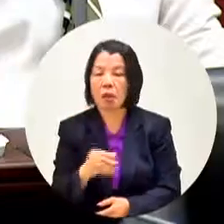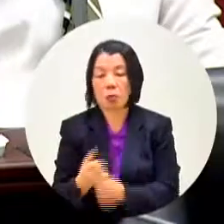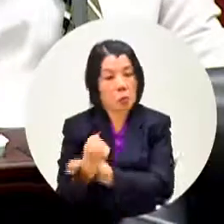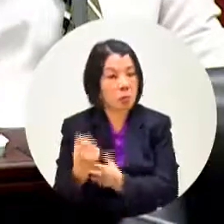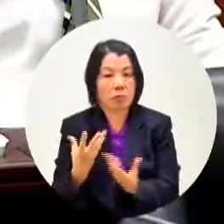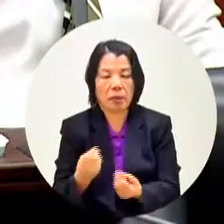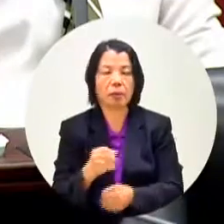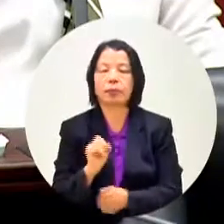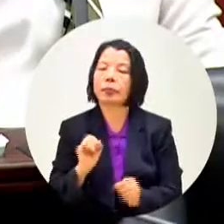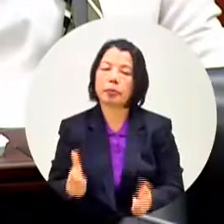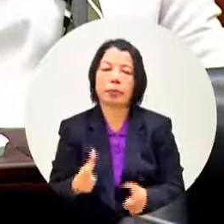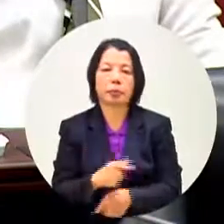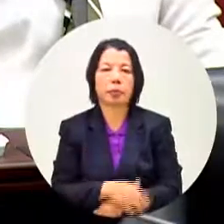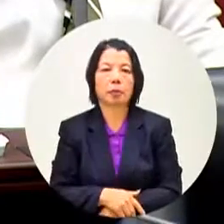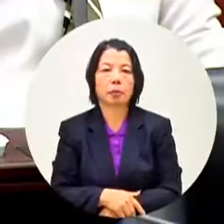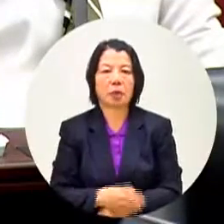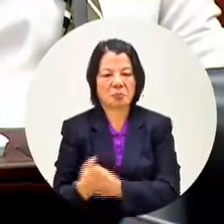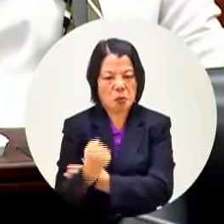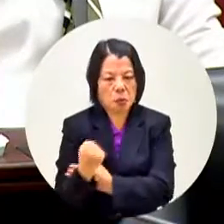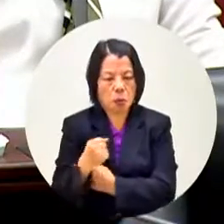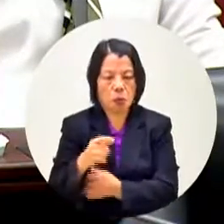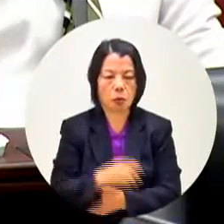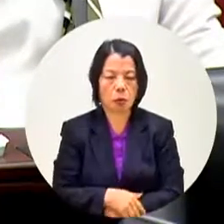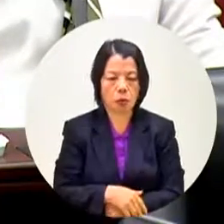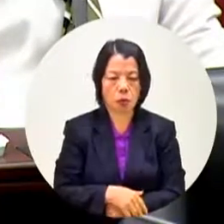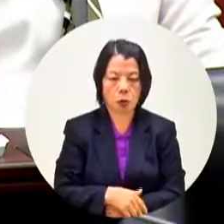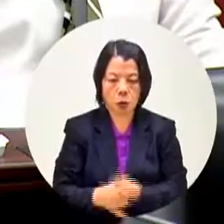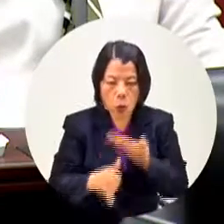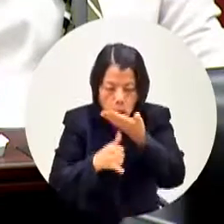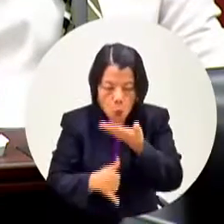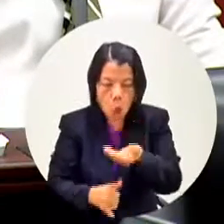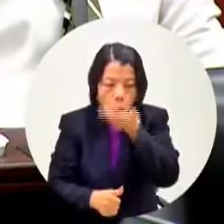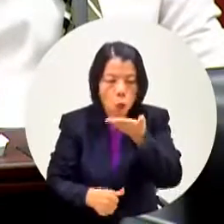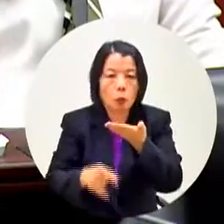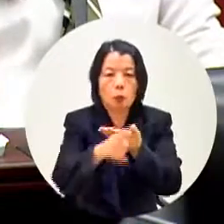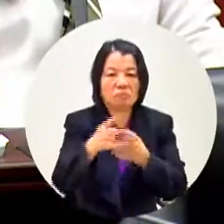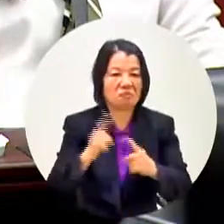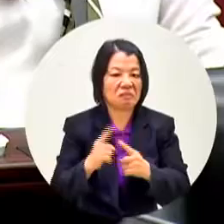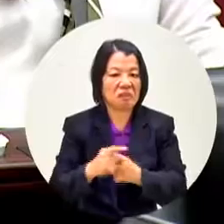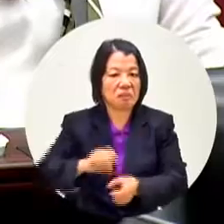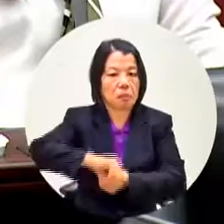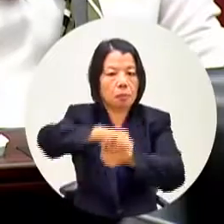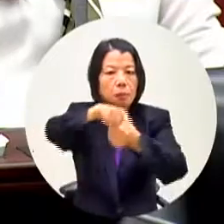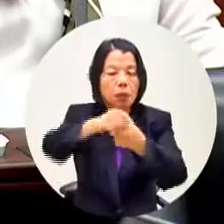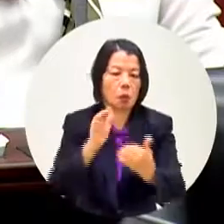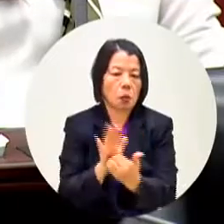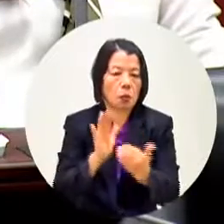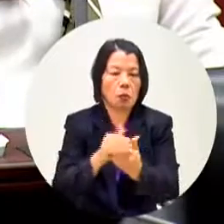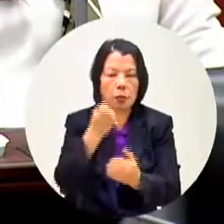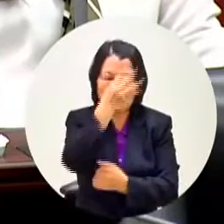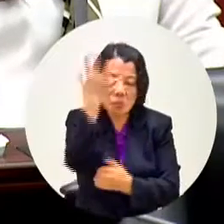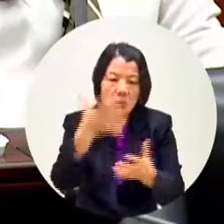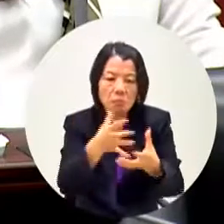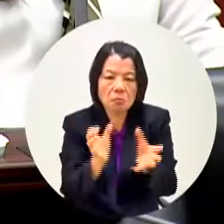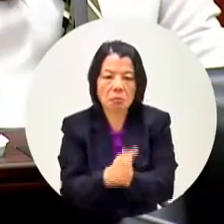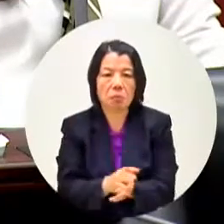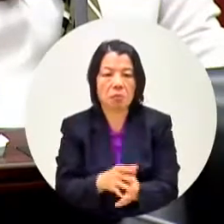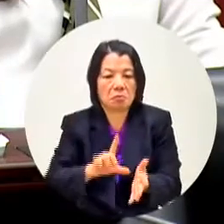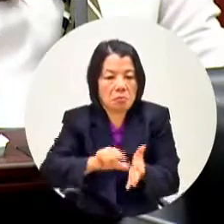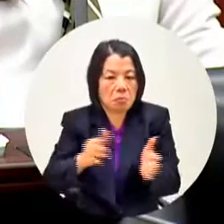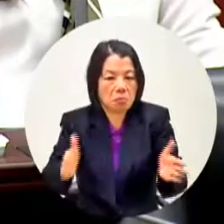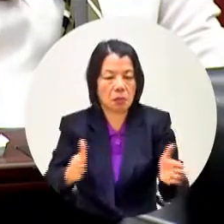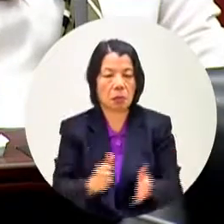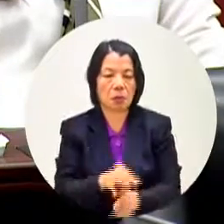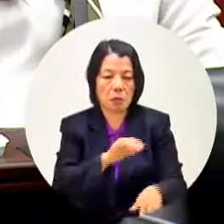到，102年到106年，根据我们内政部警政署的一个统计，好，我们吸毒的人口从6000-7000提升